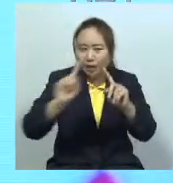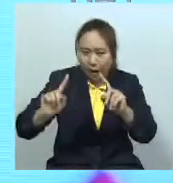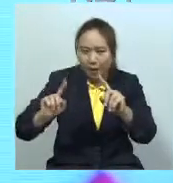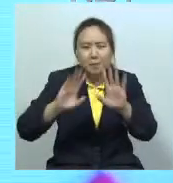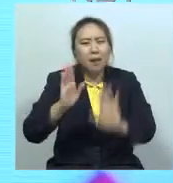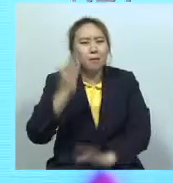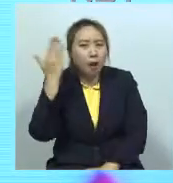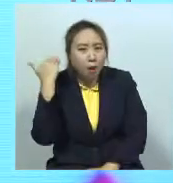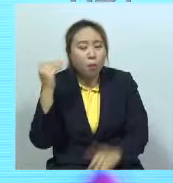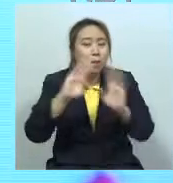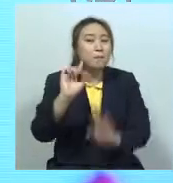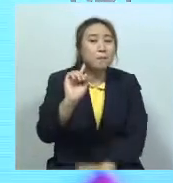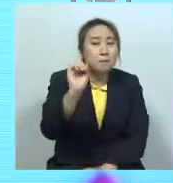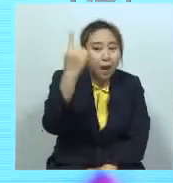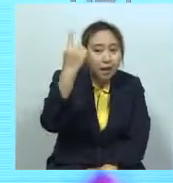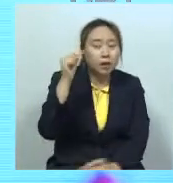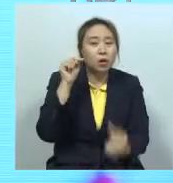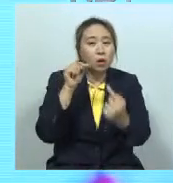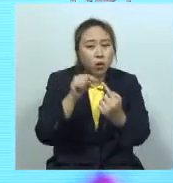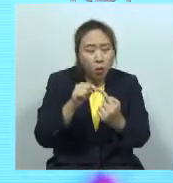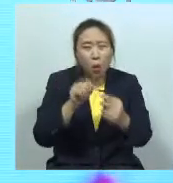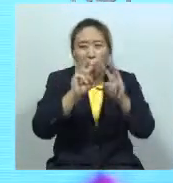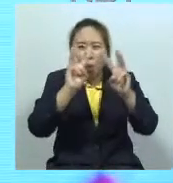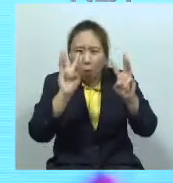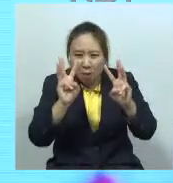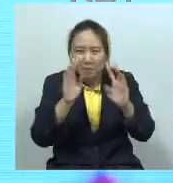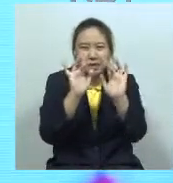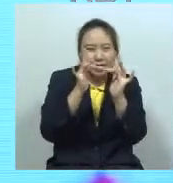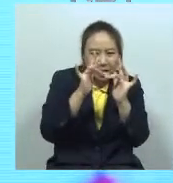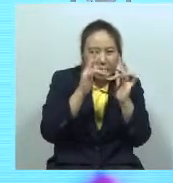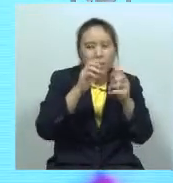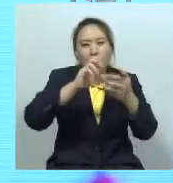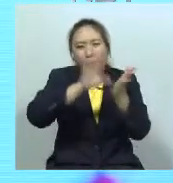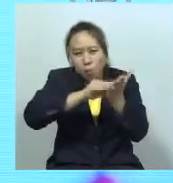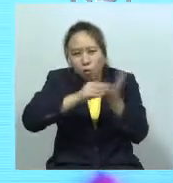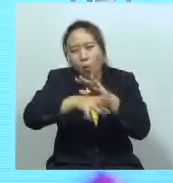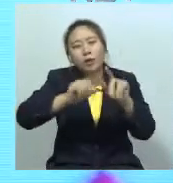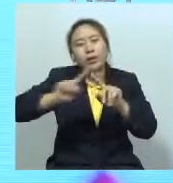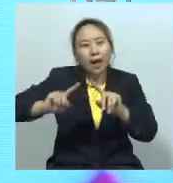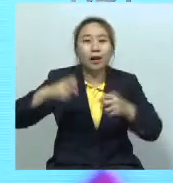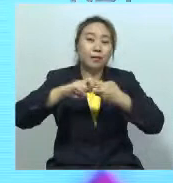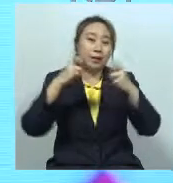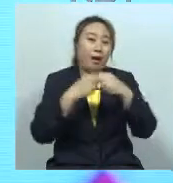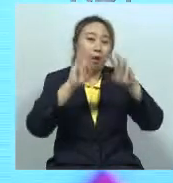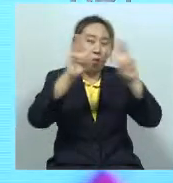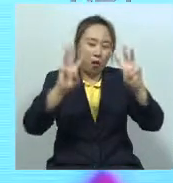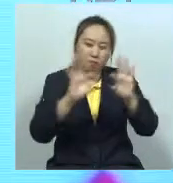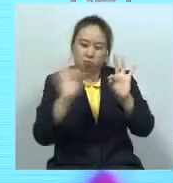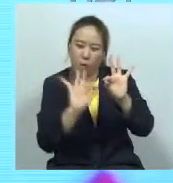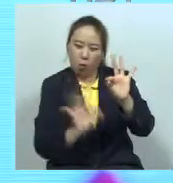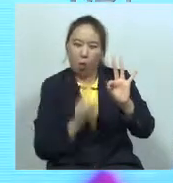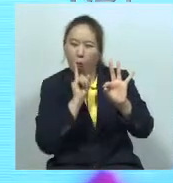ารูปแบบใหม่ภัยคุกคามในรูปของไซเบอร์นะครับแล้วก็ในเรื่องของปัญหาเรื่องเฮสปีชในโซเชียลมีเดียก็ต้องมีการห